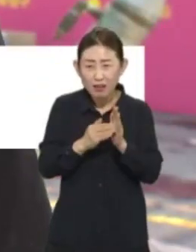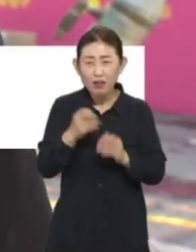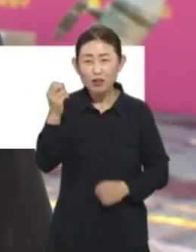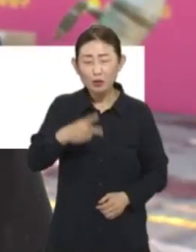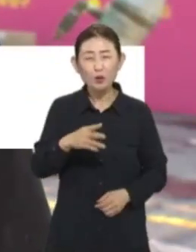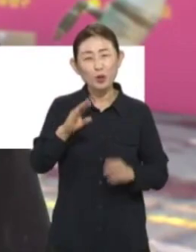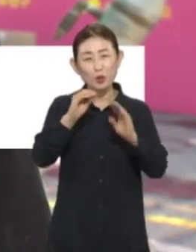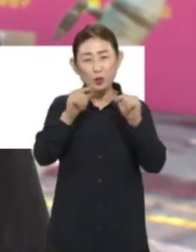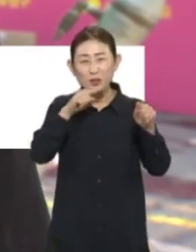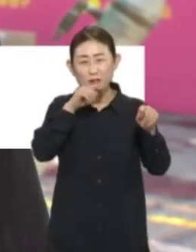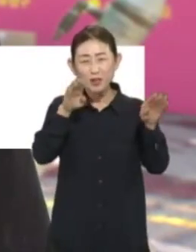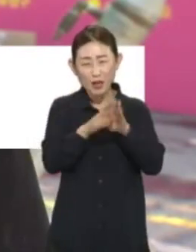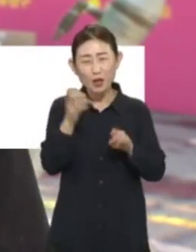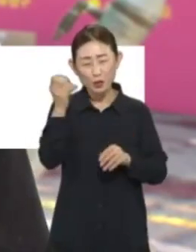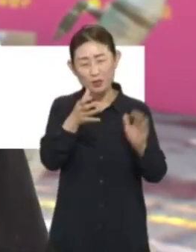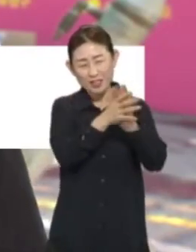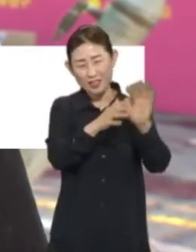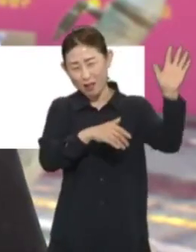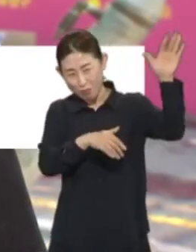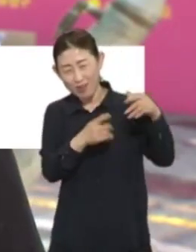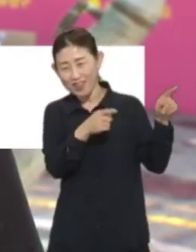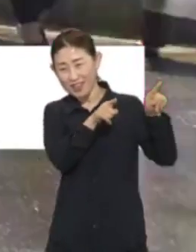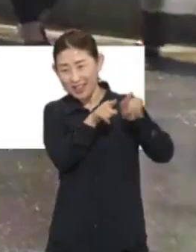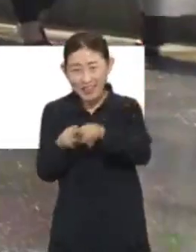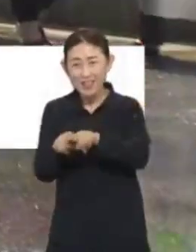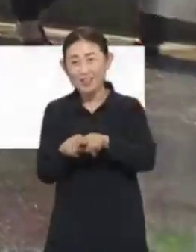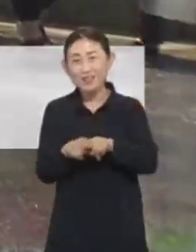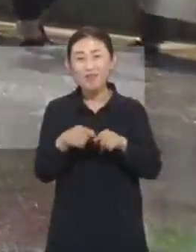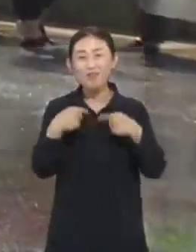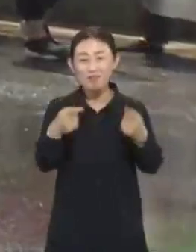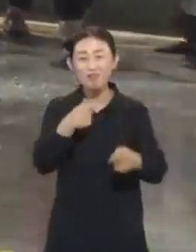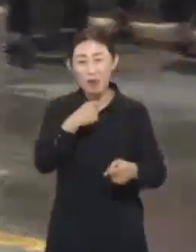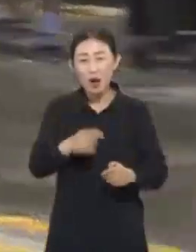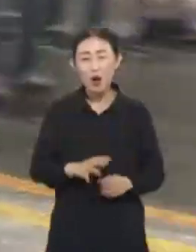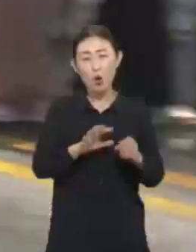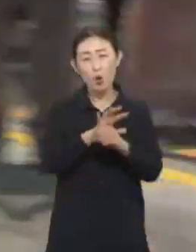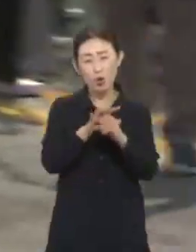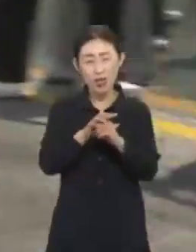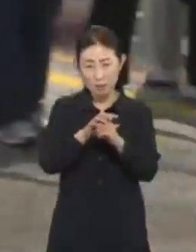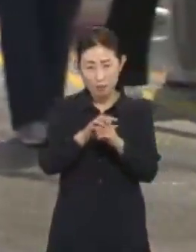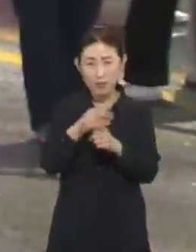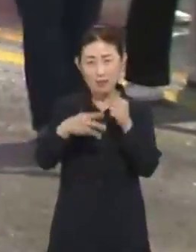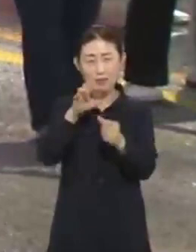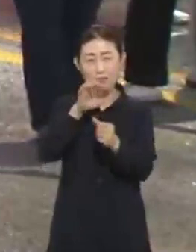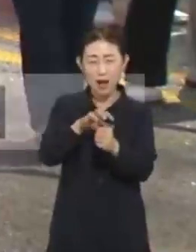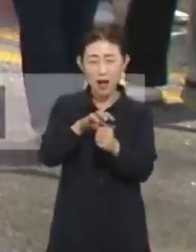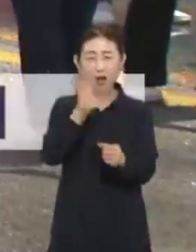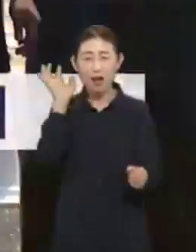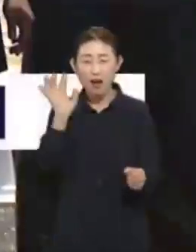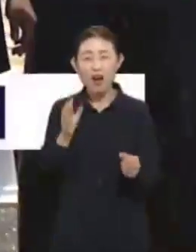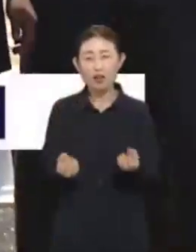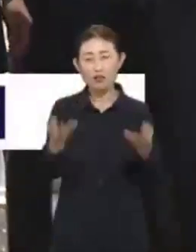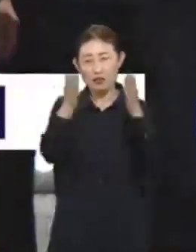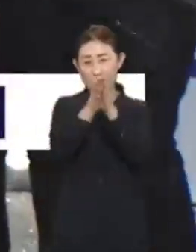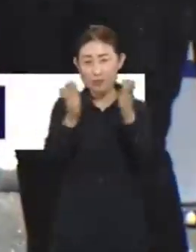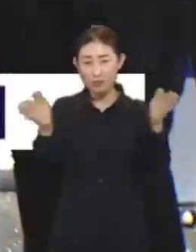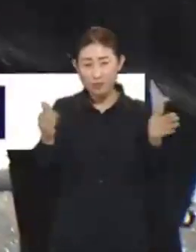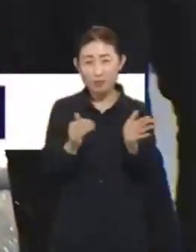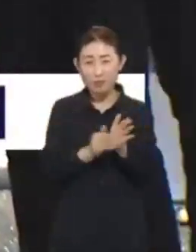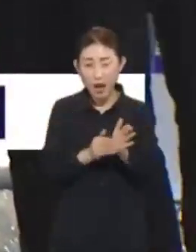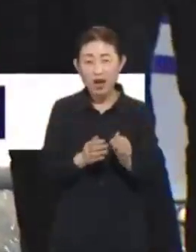will like to join again on weekend with my friends. 코로나 이후 4년 만에 부활한 온천수 물총 대첩을